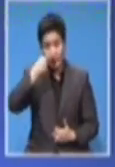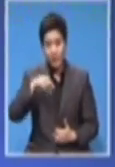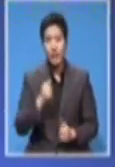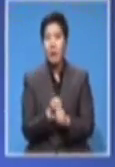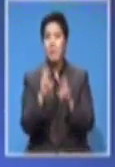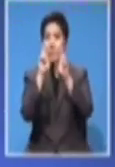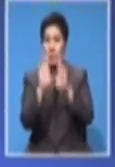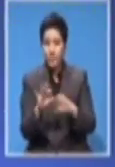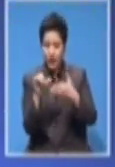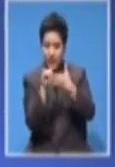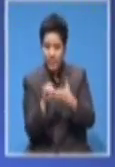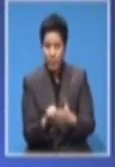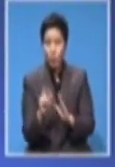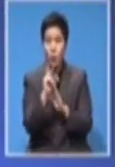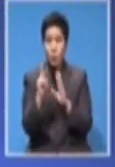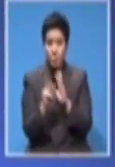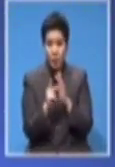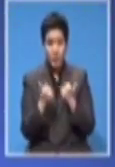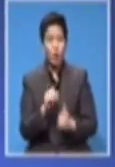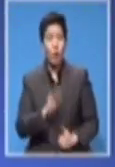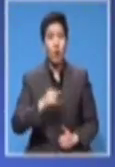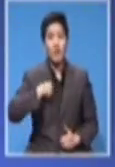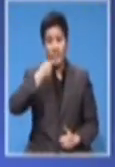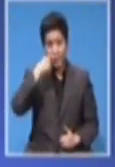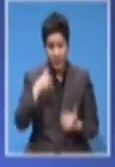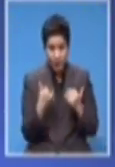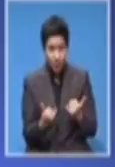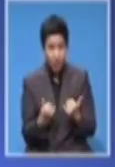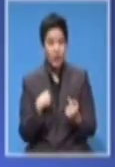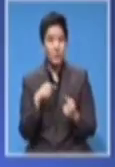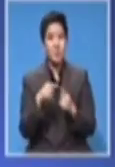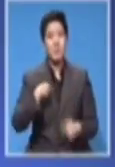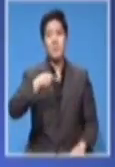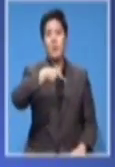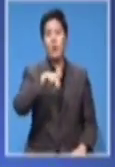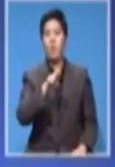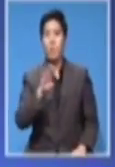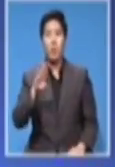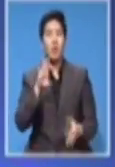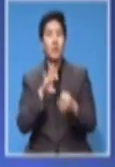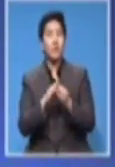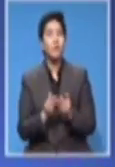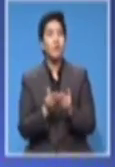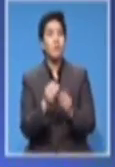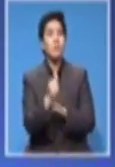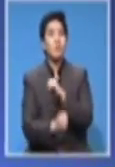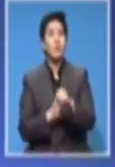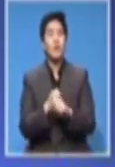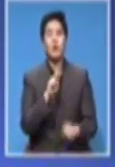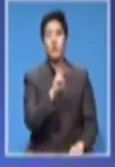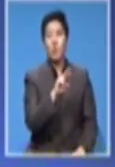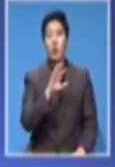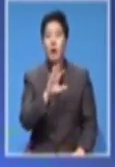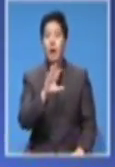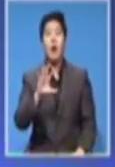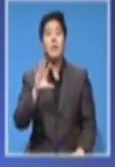ระบบในการปรับปรุงกฎหมายที่เกี่ยวกับการประมงภายในประเทศปัจจุบันมีการออกพรบการประมงพ.ศ.2558ที่จะมีผ